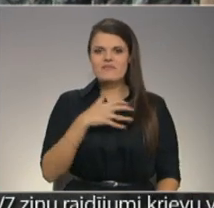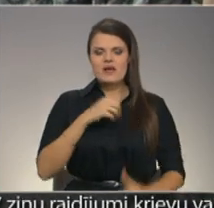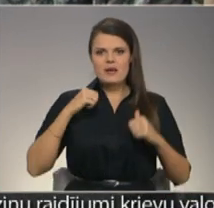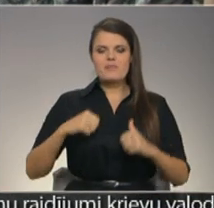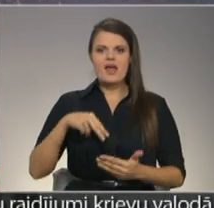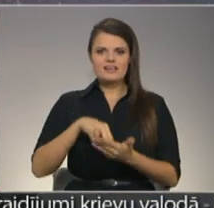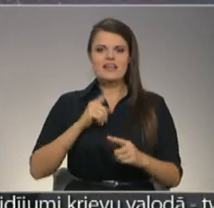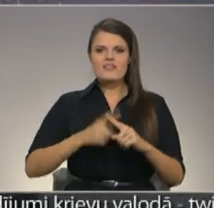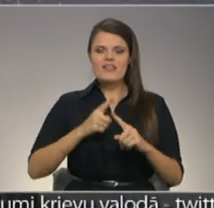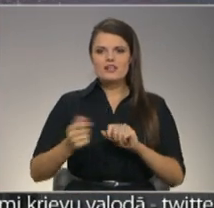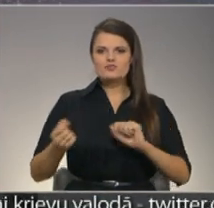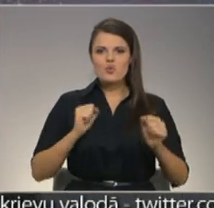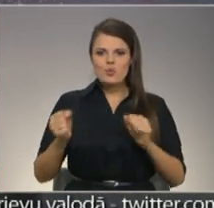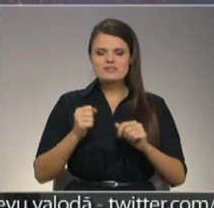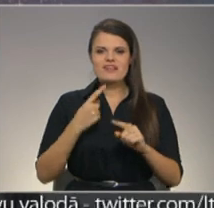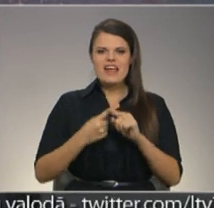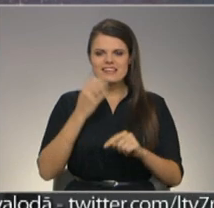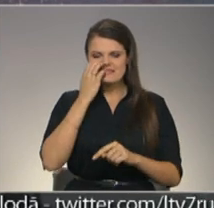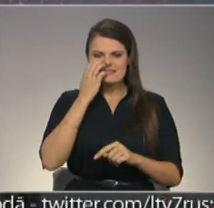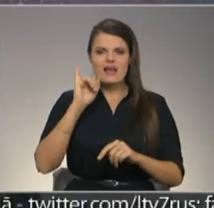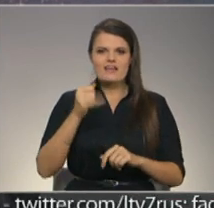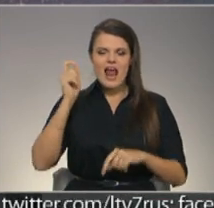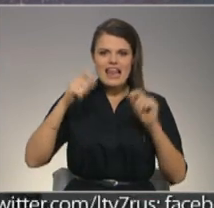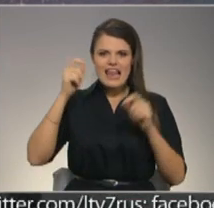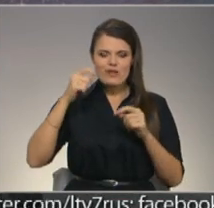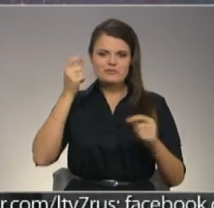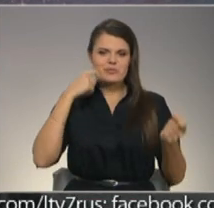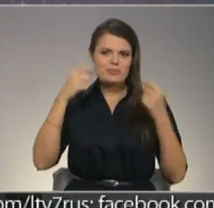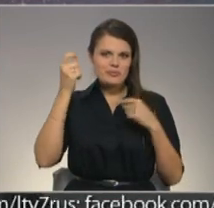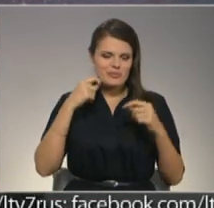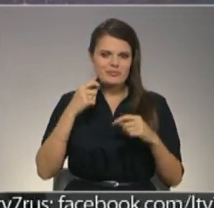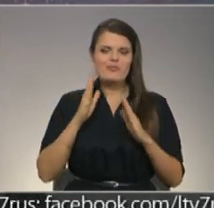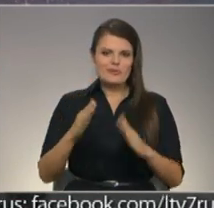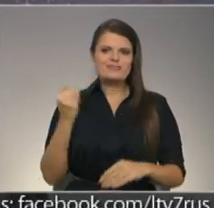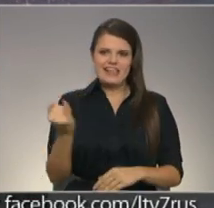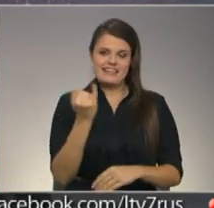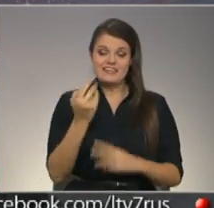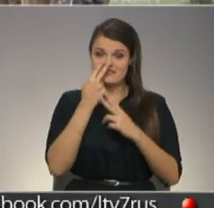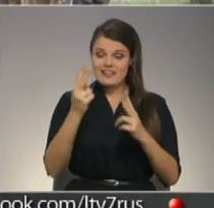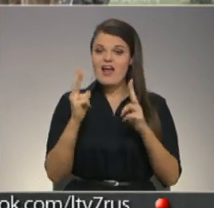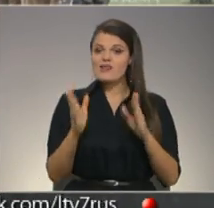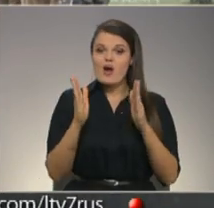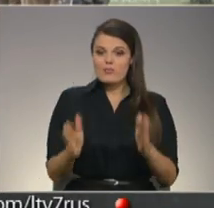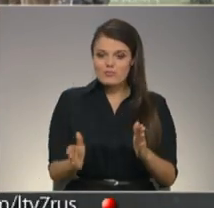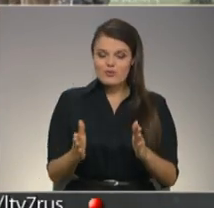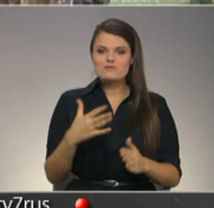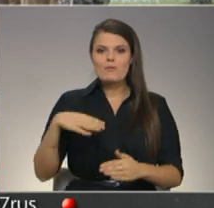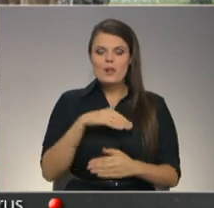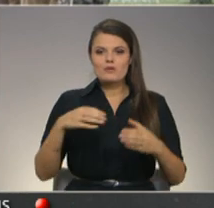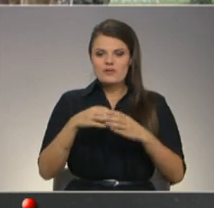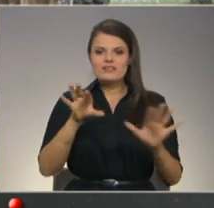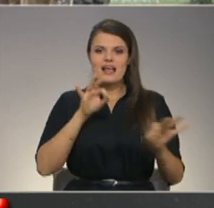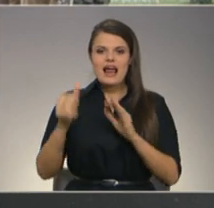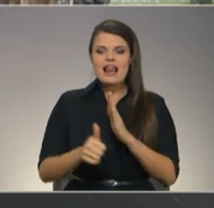stājot, nedrīkst kustēties, pat nedrīkst pakstīt degu, ja tev lietas lās uzlīt. Tā kā jā, būs interesanti, skatīsimies, kā tur viss notiks. No mūsu vienības